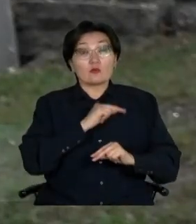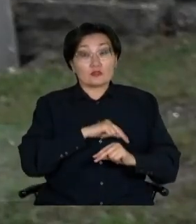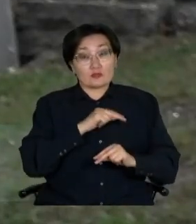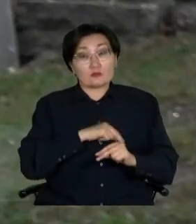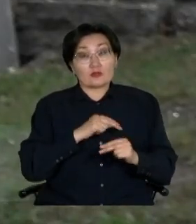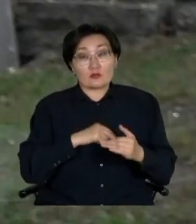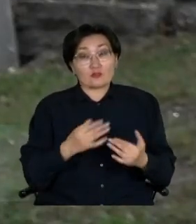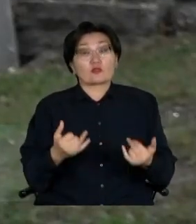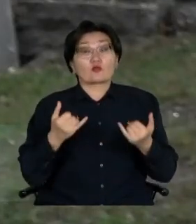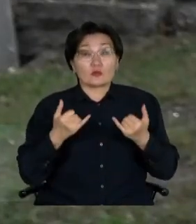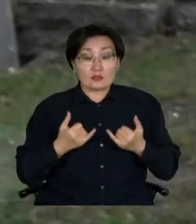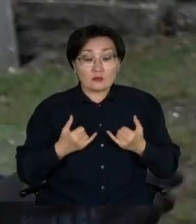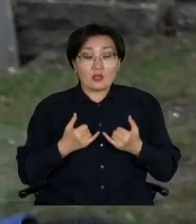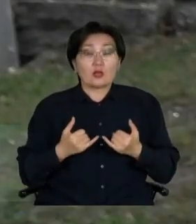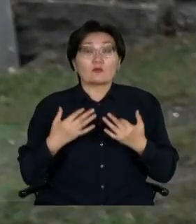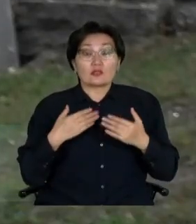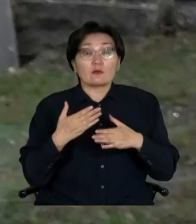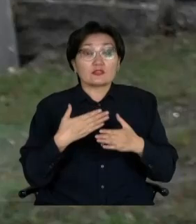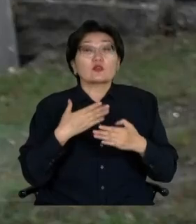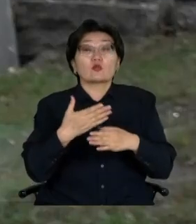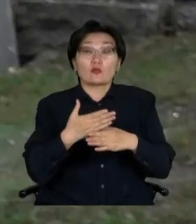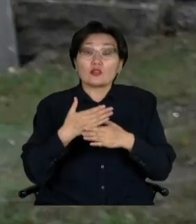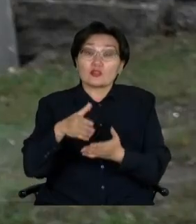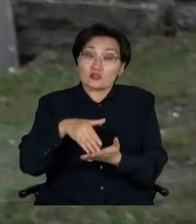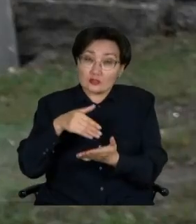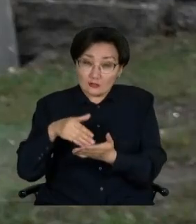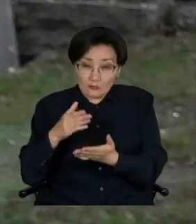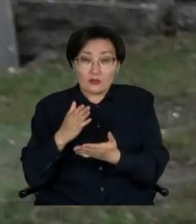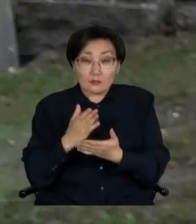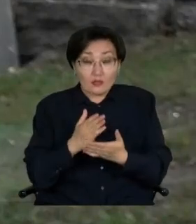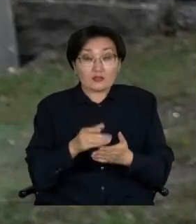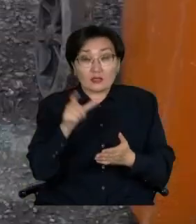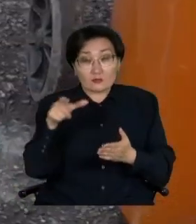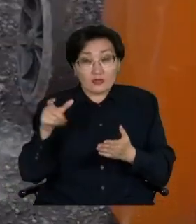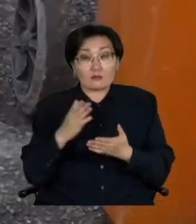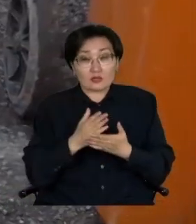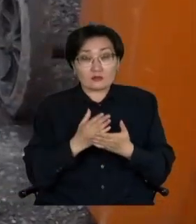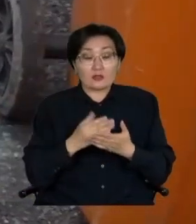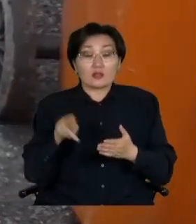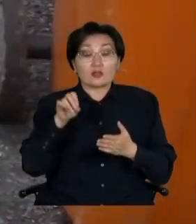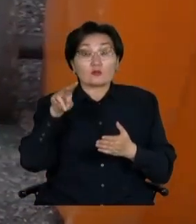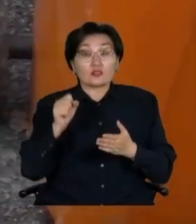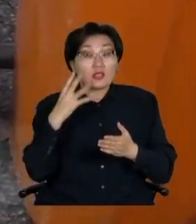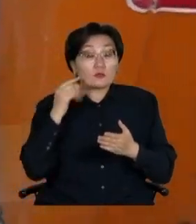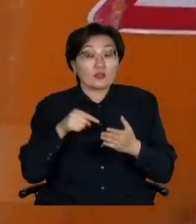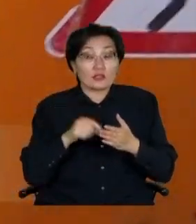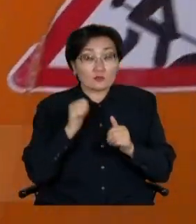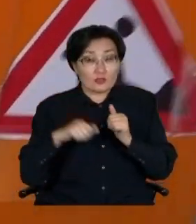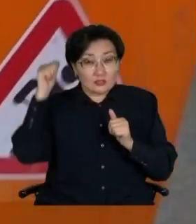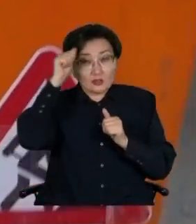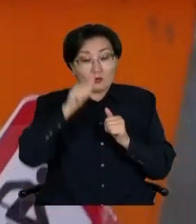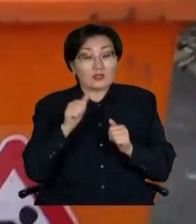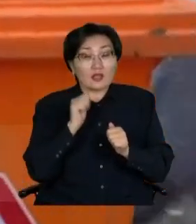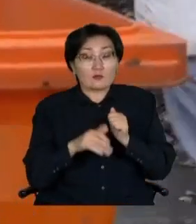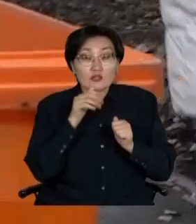бағалап, жинасып бірге көмектесетін кісілер де табылады. Дина Мұнарбаева Алматыға жыл сайын әрі